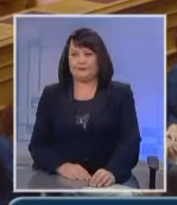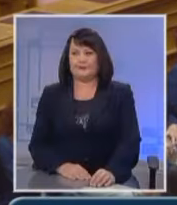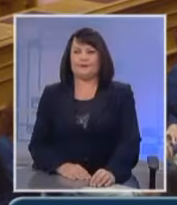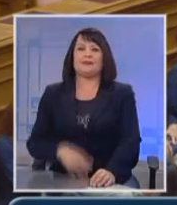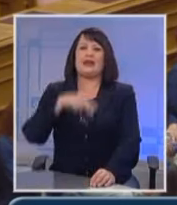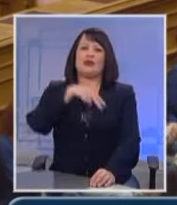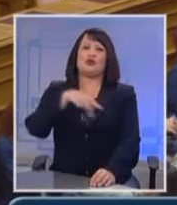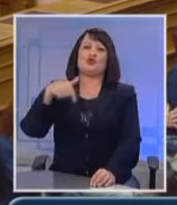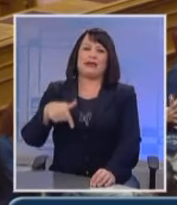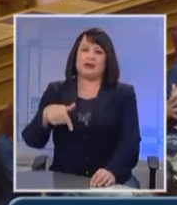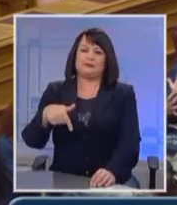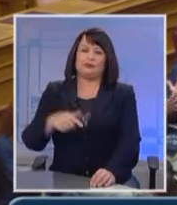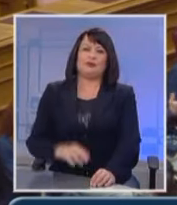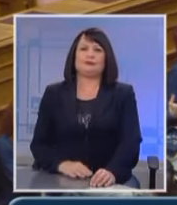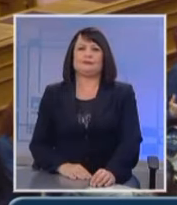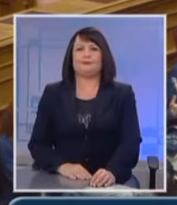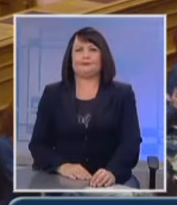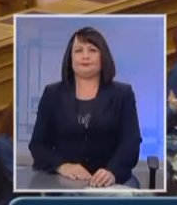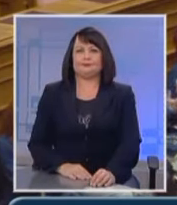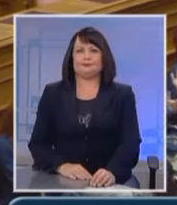Λιγνός Γεράσιμος